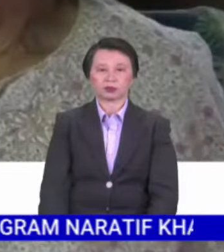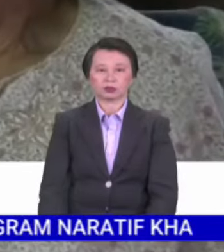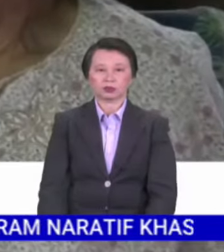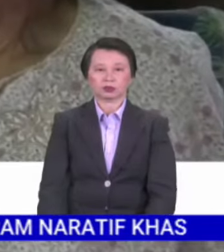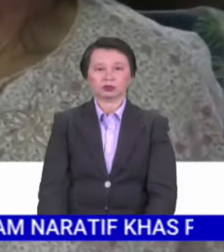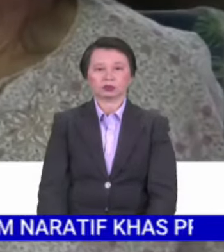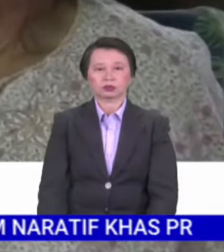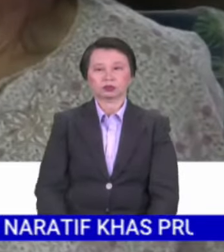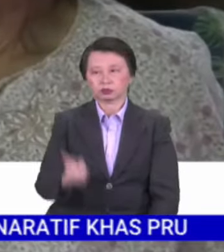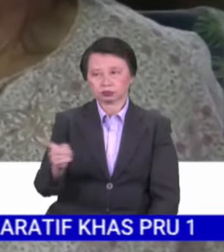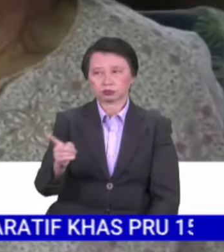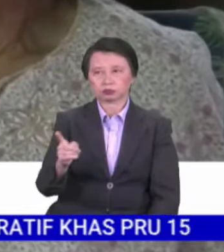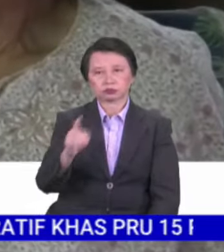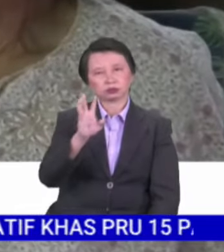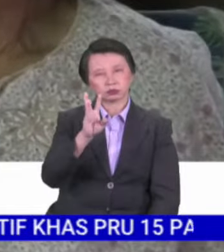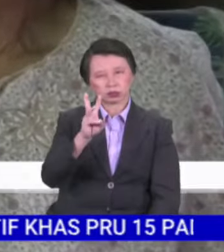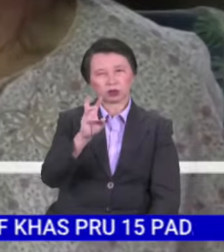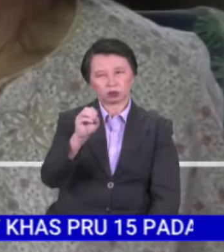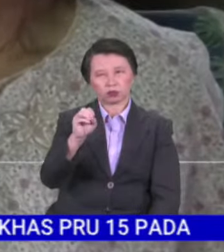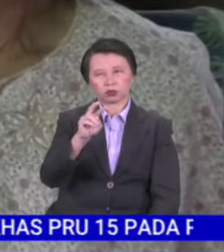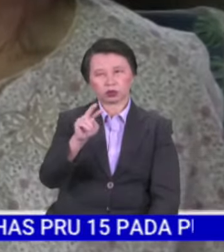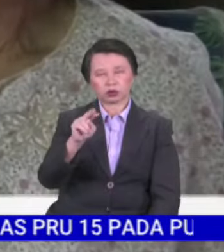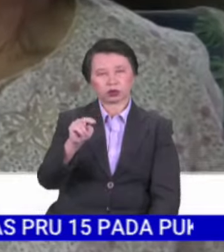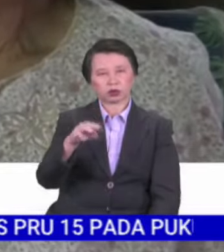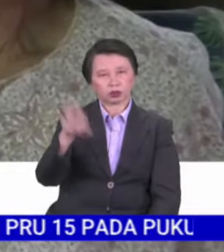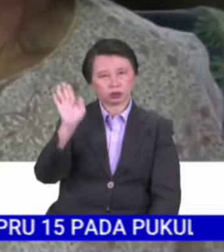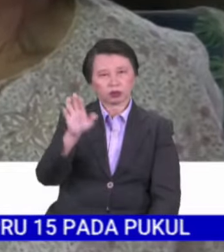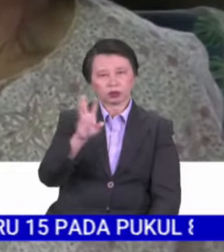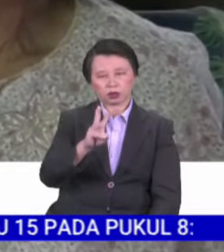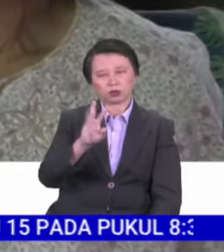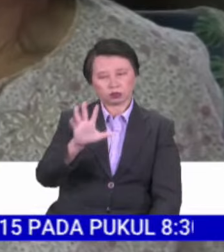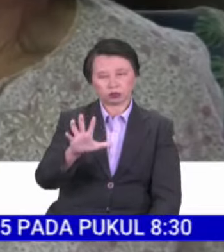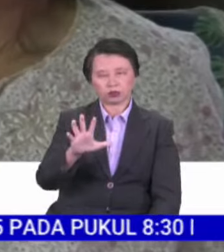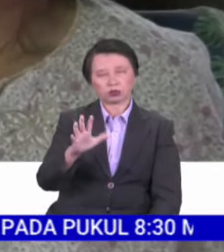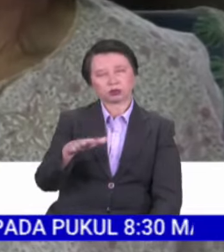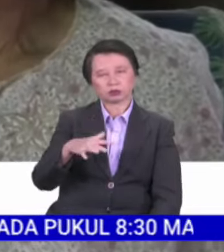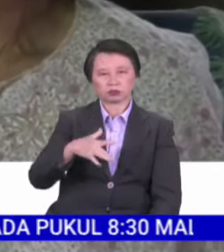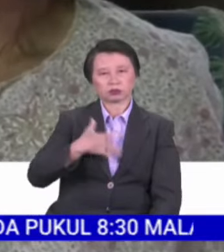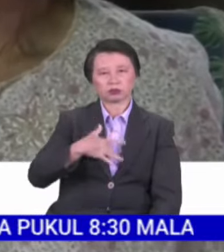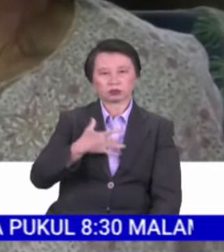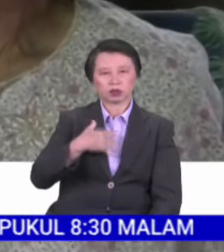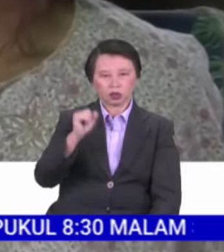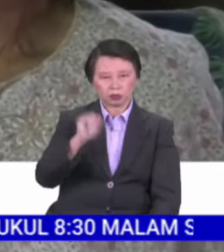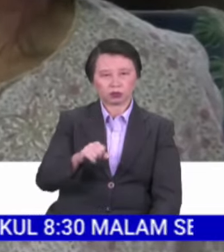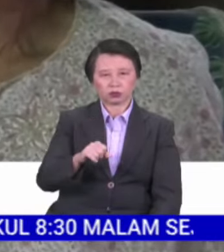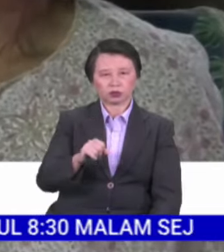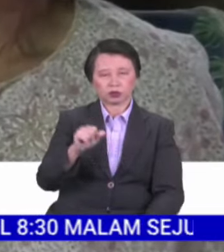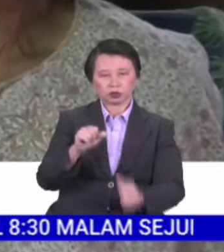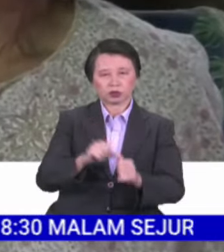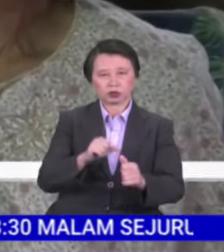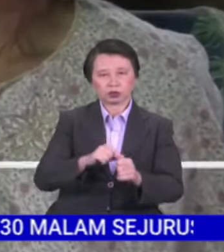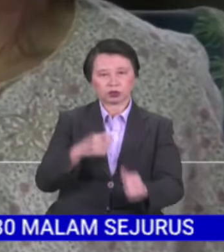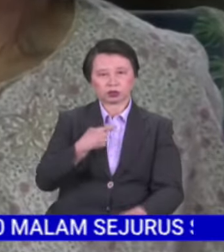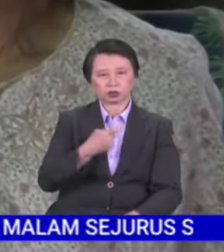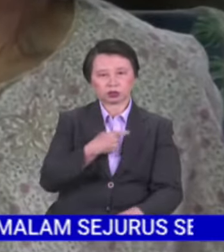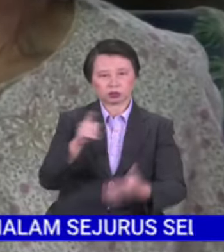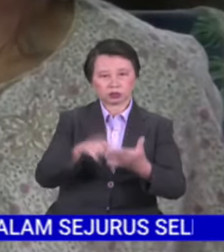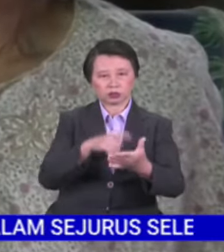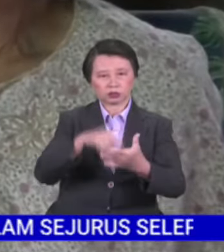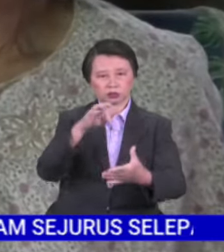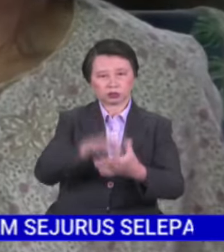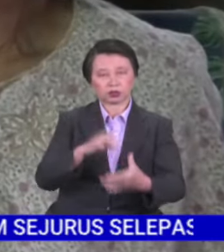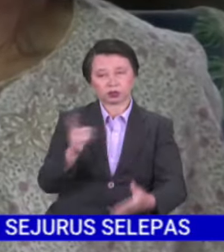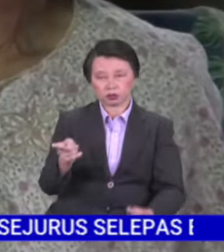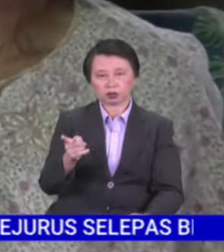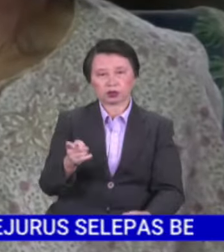Dia umur dia 90 lebih dah, 90 lebih, 95 lah kot. Mengundi ni memang tiap-tiap kali mengundi, dia mengundi